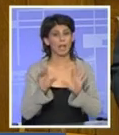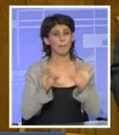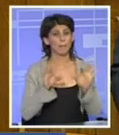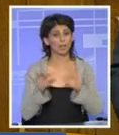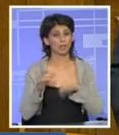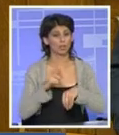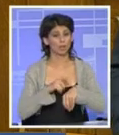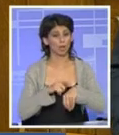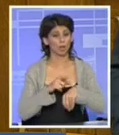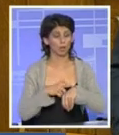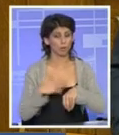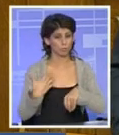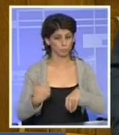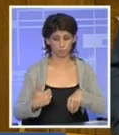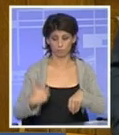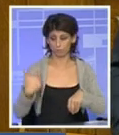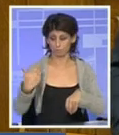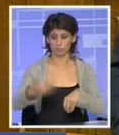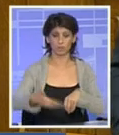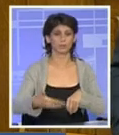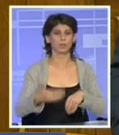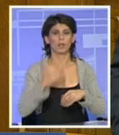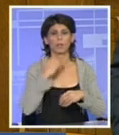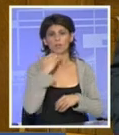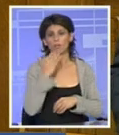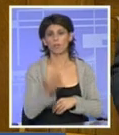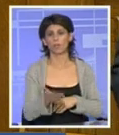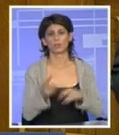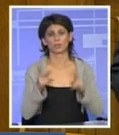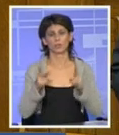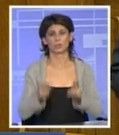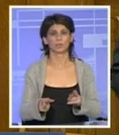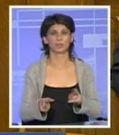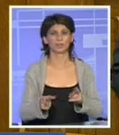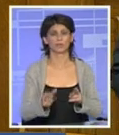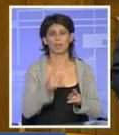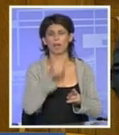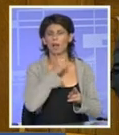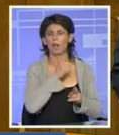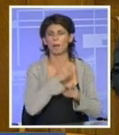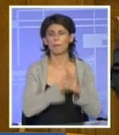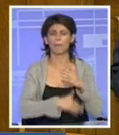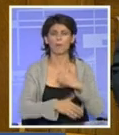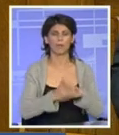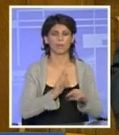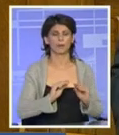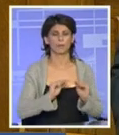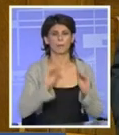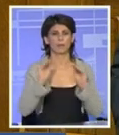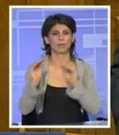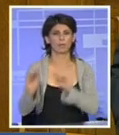δεν θα μπορούσαν να αποτρέψουν μια επώδυνη μετάβαση για την οικονομία και τους πολίτες.